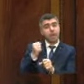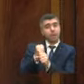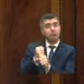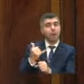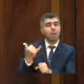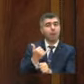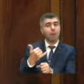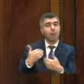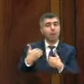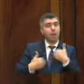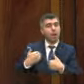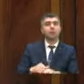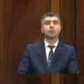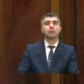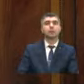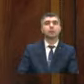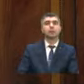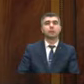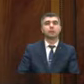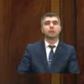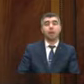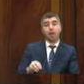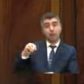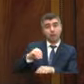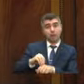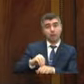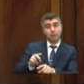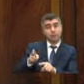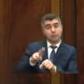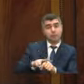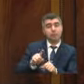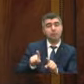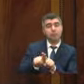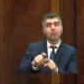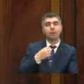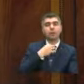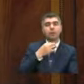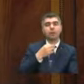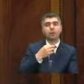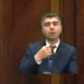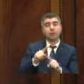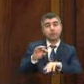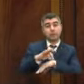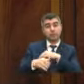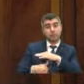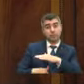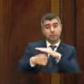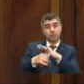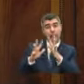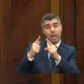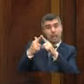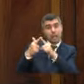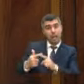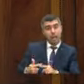لدنكم. أيضا يجب أخذ بعين الاعتبار ملاحظات المجلس الأعلى للحسابات